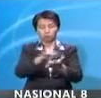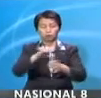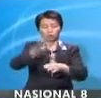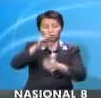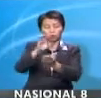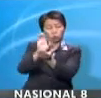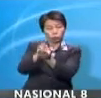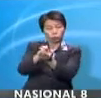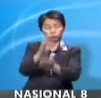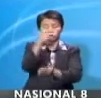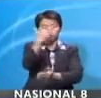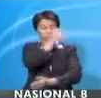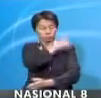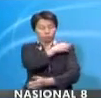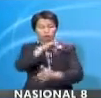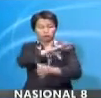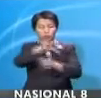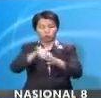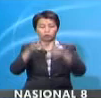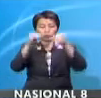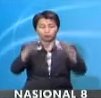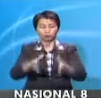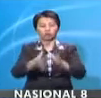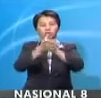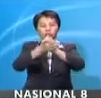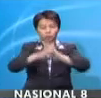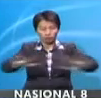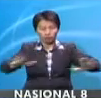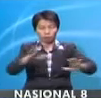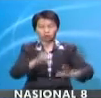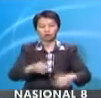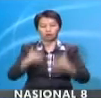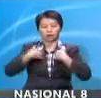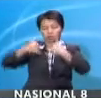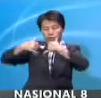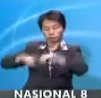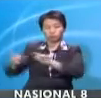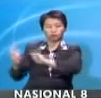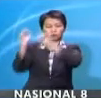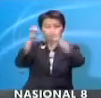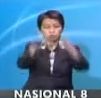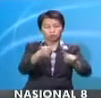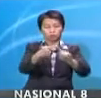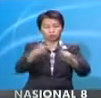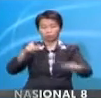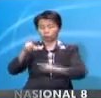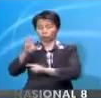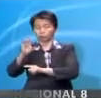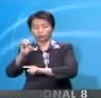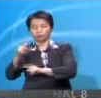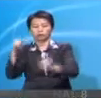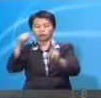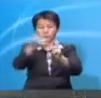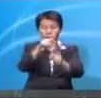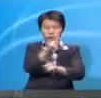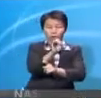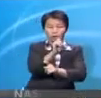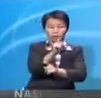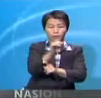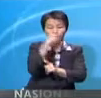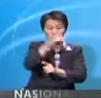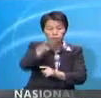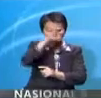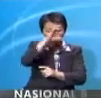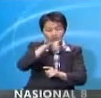bersama 7 pegawai termasuk guru dilaporkan selamat dan kini mereka sedang bergerak ke dari Lumbini ke Kathmandu untuk mencari